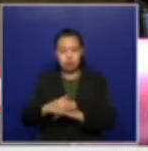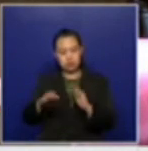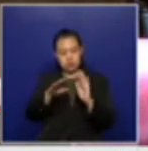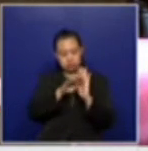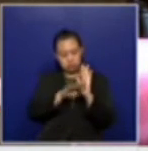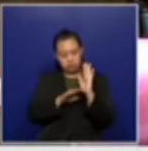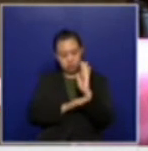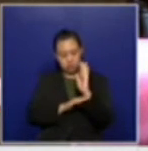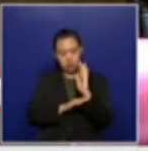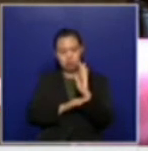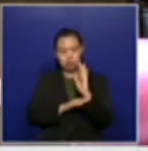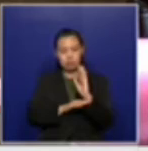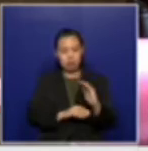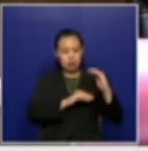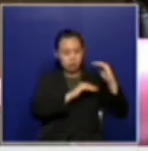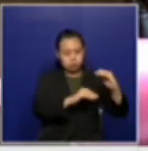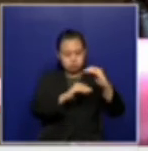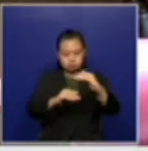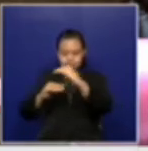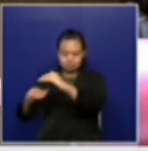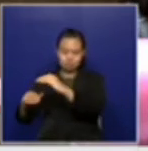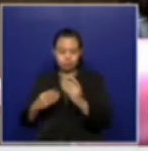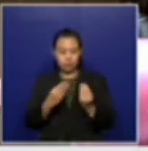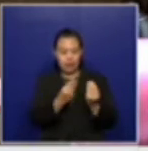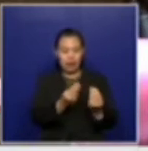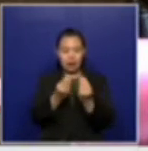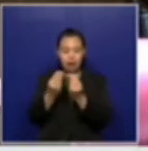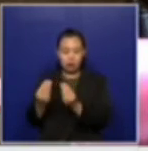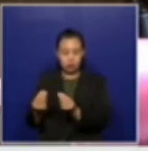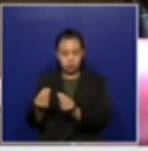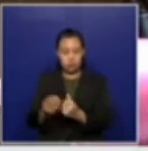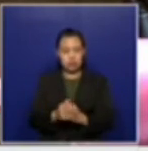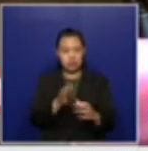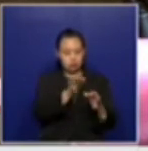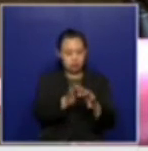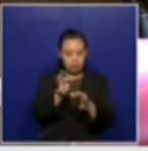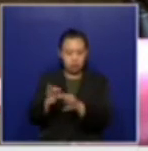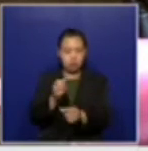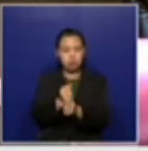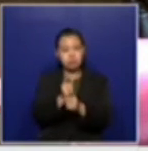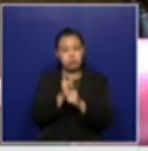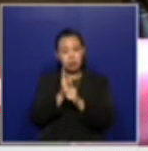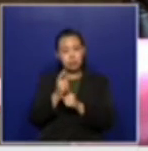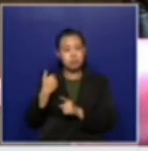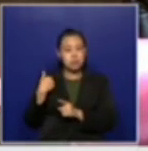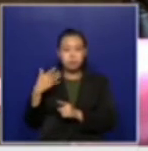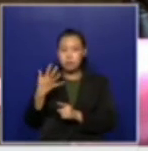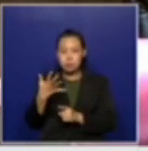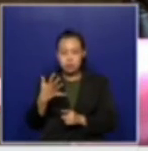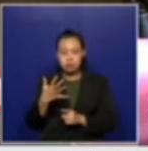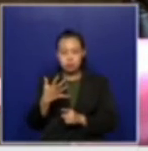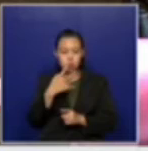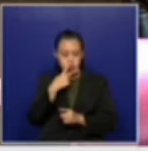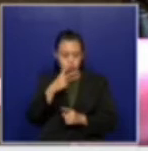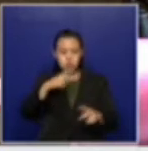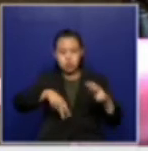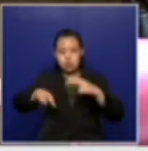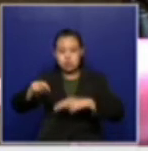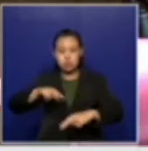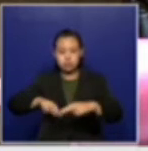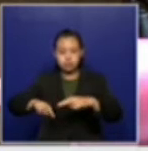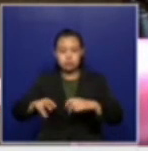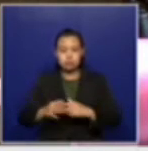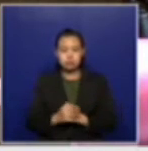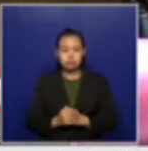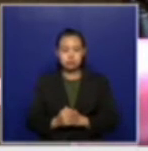นาคารแห่งประเทศไทยกำหนดหรือไม่เพราะผู้ประกอบการนั้นได้รับความเดือดร้อนอย่างแสนสาหัสปัญหาต่อมาก็